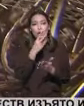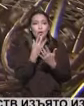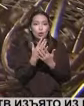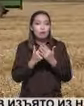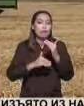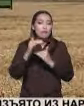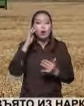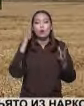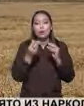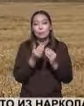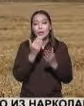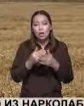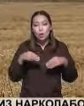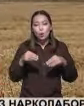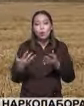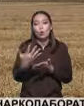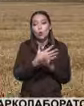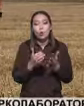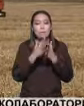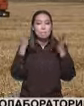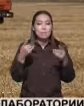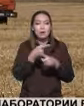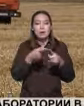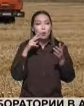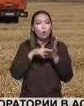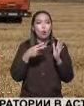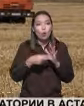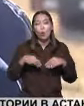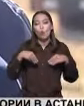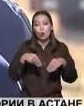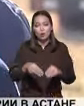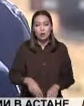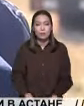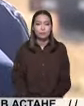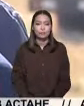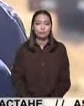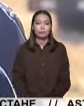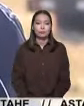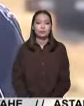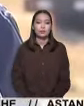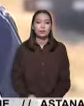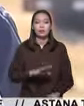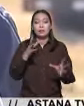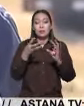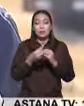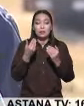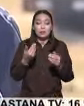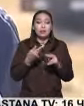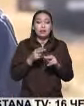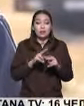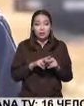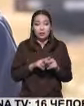высокие результаты. На полях собрано уже более половины запланированного урожая. Общая посевная площадь у нас